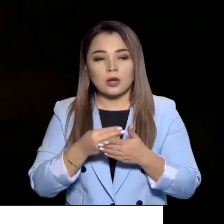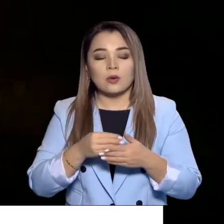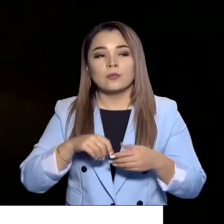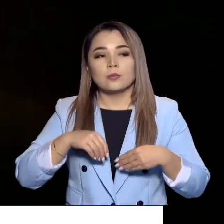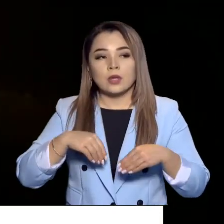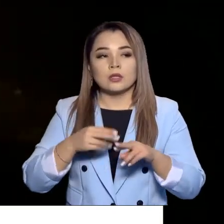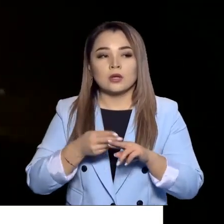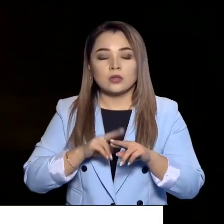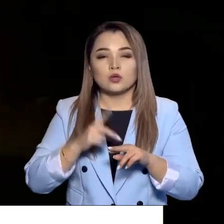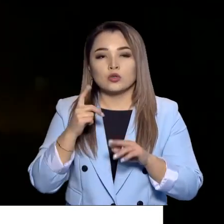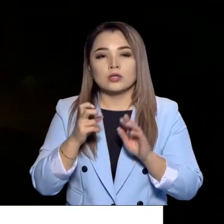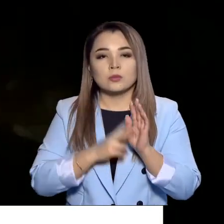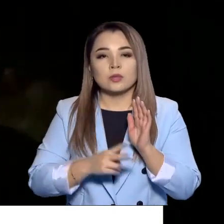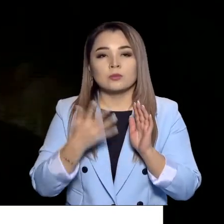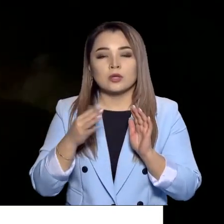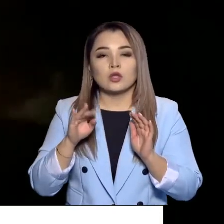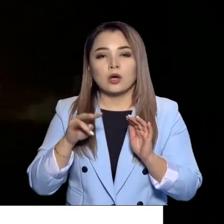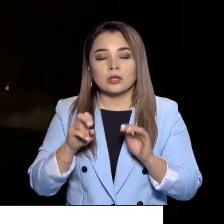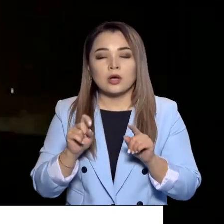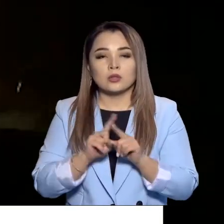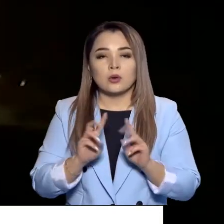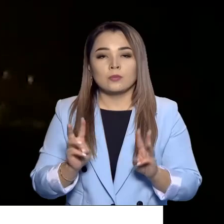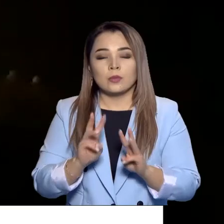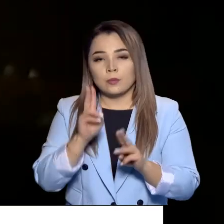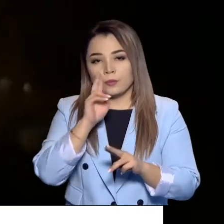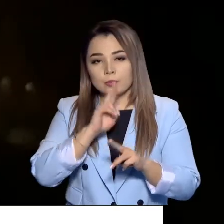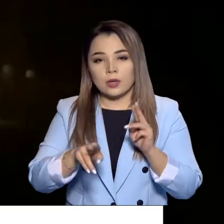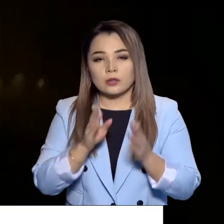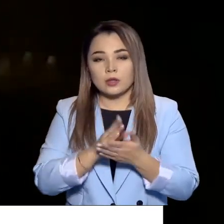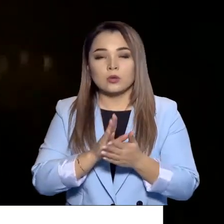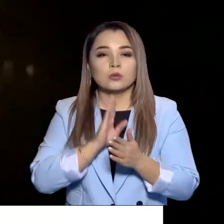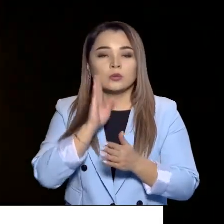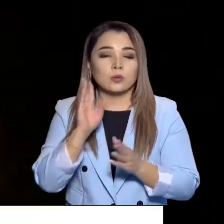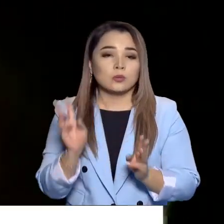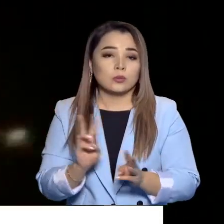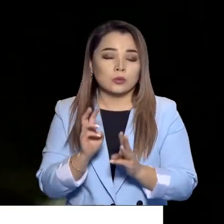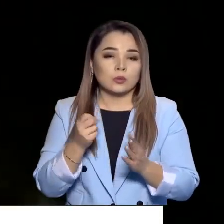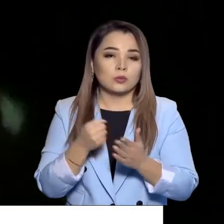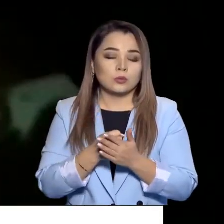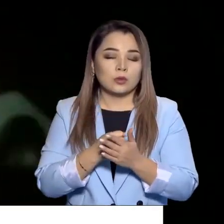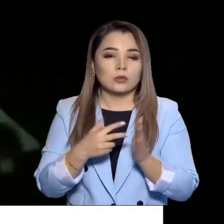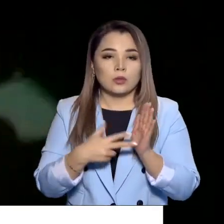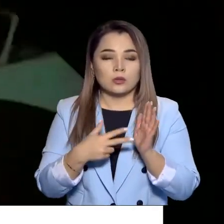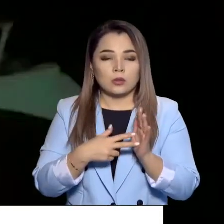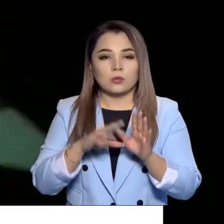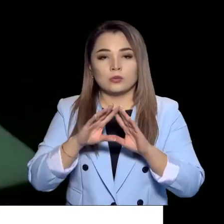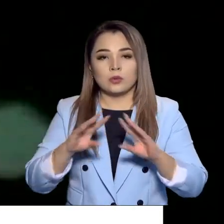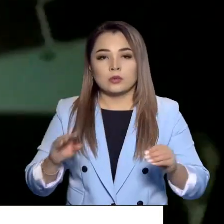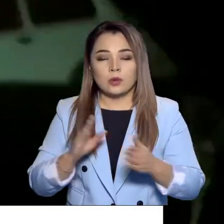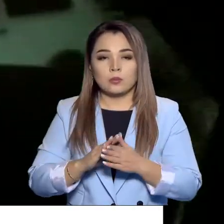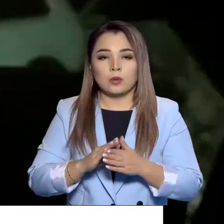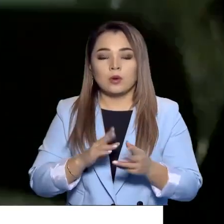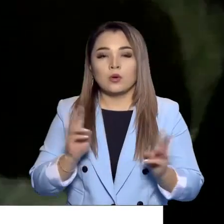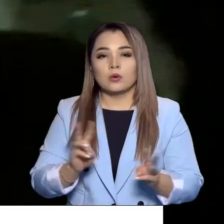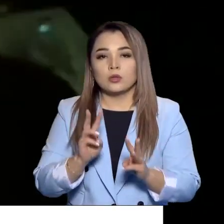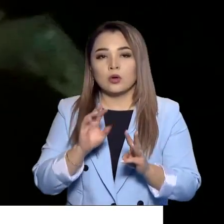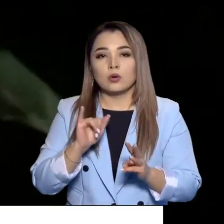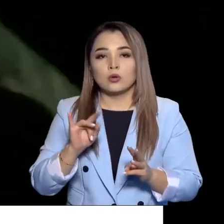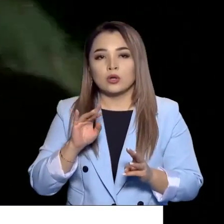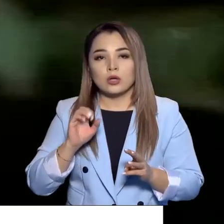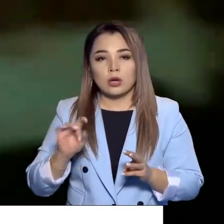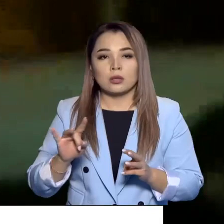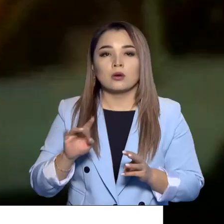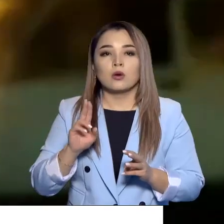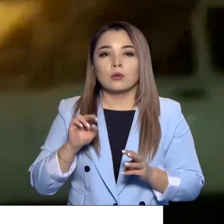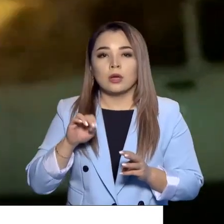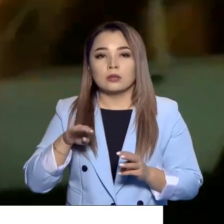тонна шөбінен айырылып қалды. Түнде басталған өрт таңғы сағат 8-де өшірілді. Өңірде өрт қауіпсіздігін сақтамағандар Үржар, Көкпекті,